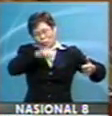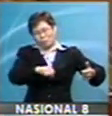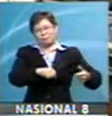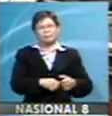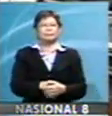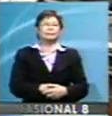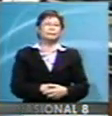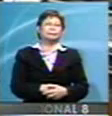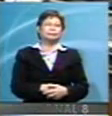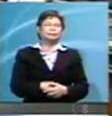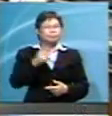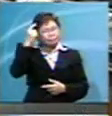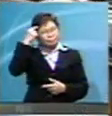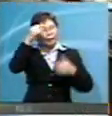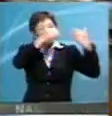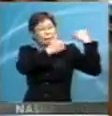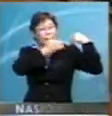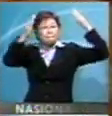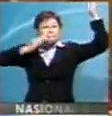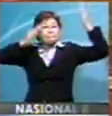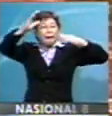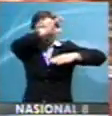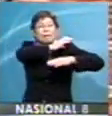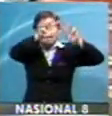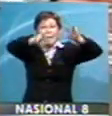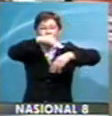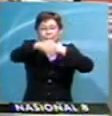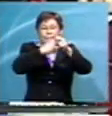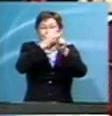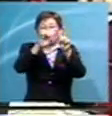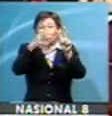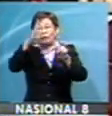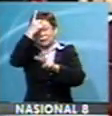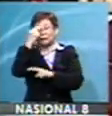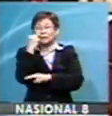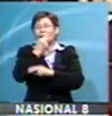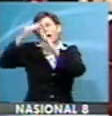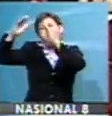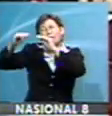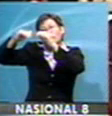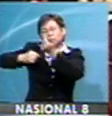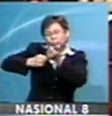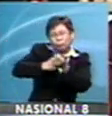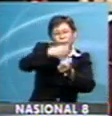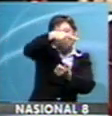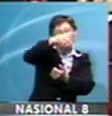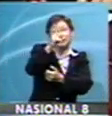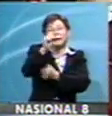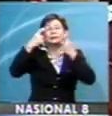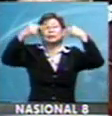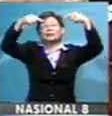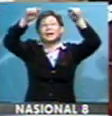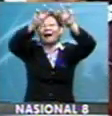dimanfaatkan mengambil kira peranan Malaysia sebagai pengerusi ASEAN pada tahun depan Datuk Seri Najib turut mengharapkan sumbangan PKS dalam menjayakan